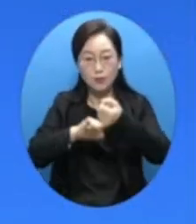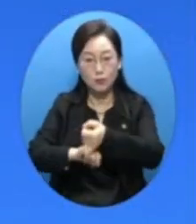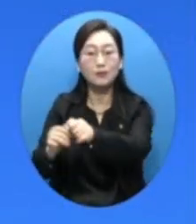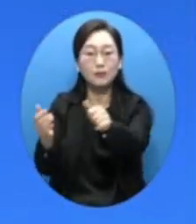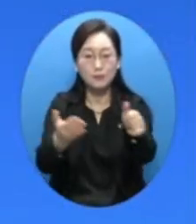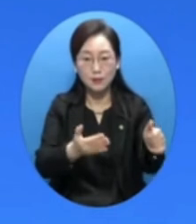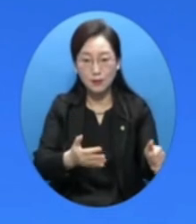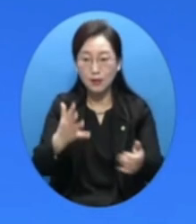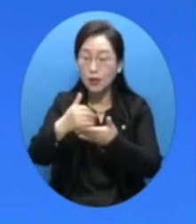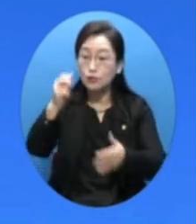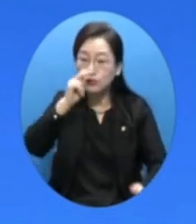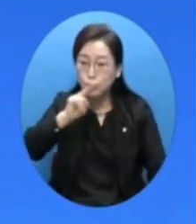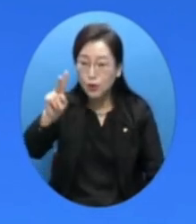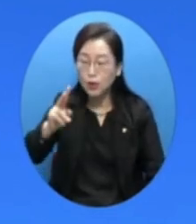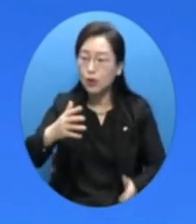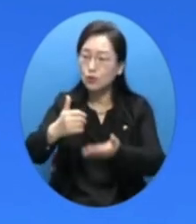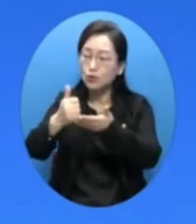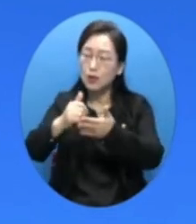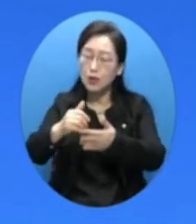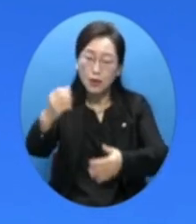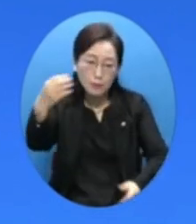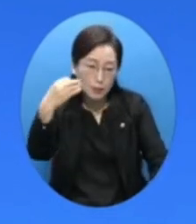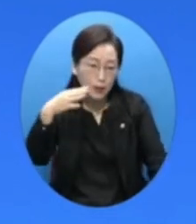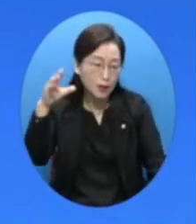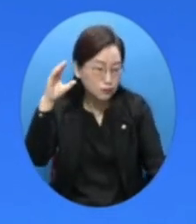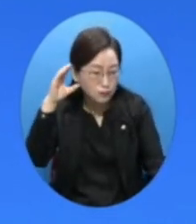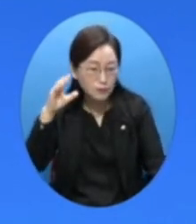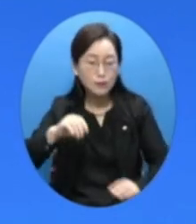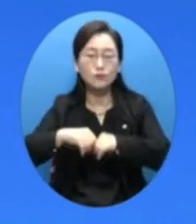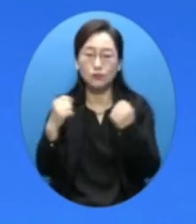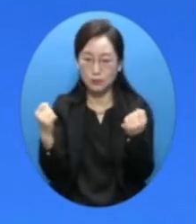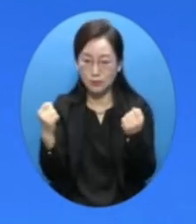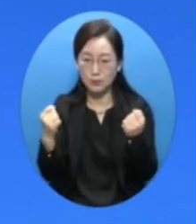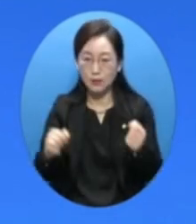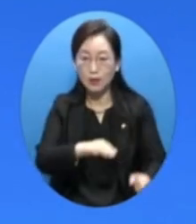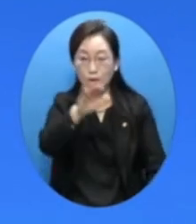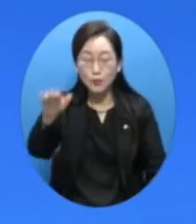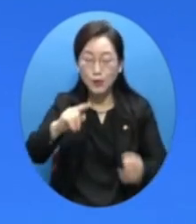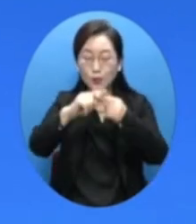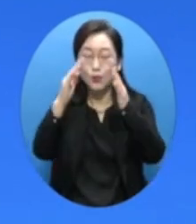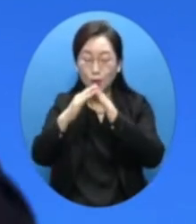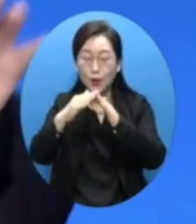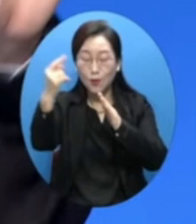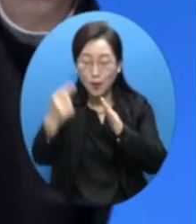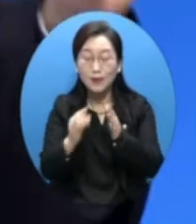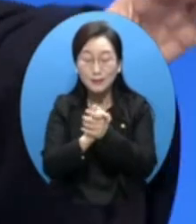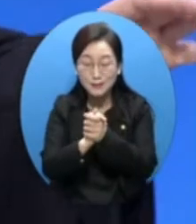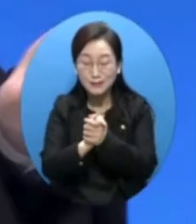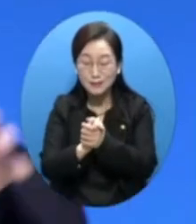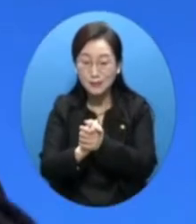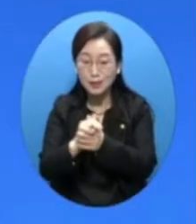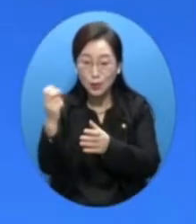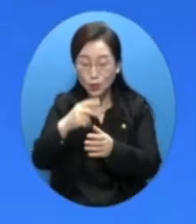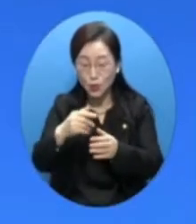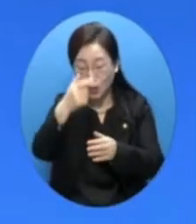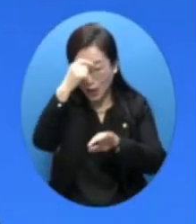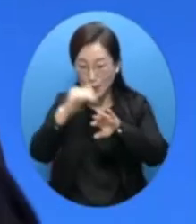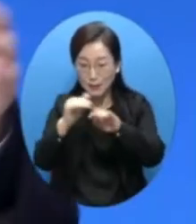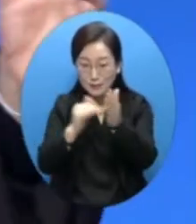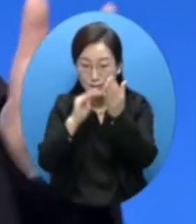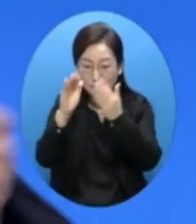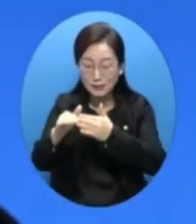바랍니다 주여 우리가 주의 말씀을 듣고 순종하겠나이다 우리가 교회에 나와서만 신앙이 아니라 세상에 나가서도